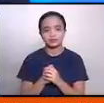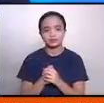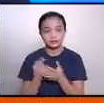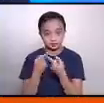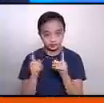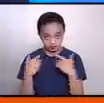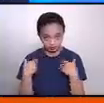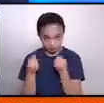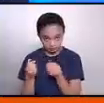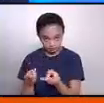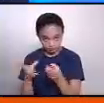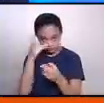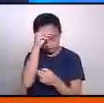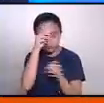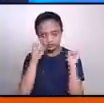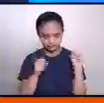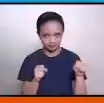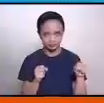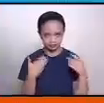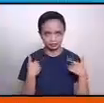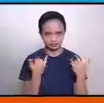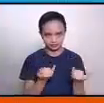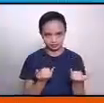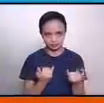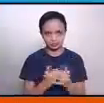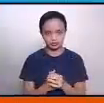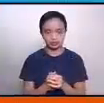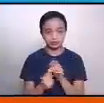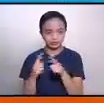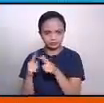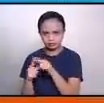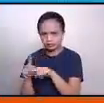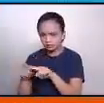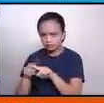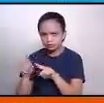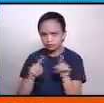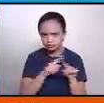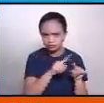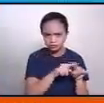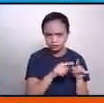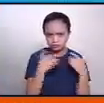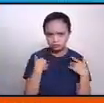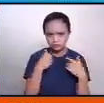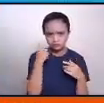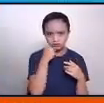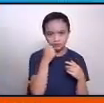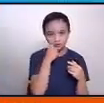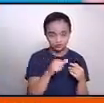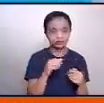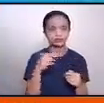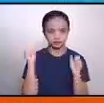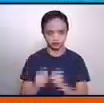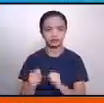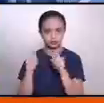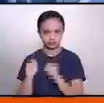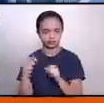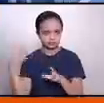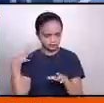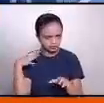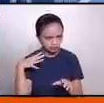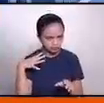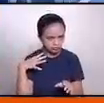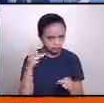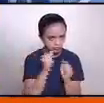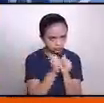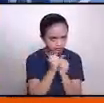Meron siyang kalibin na lalaki? Opo, meron po ngayon. Tapos iba pa po sa mga lalaki, may mga babae pa po siya. Hindi... Ah, yun pwede. Teka muna, so